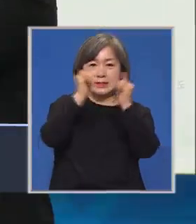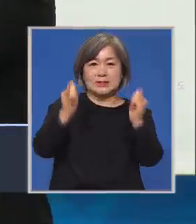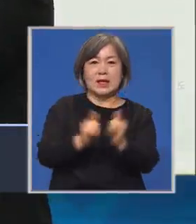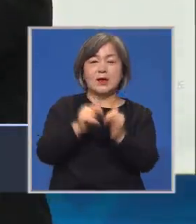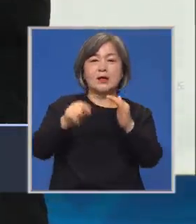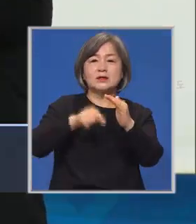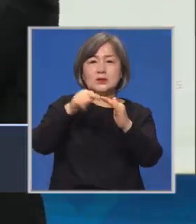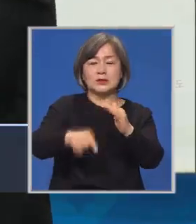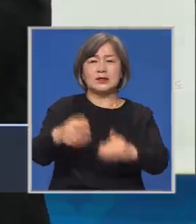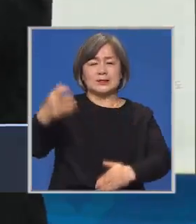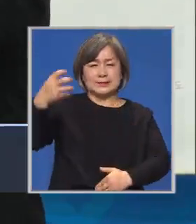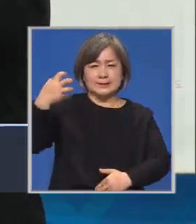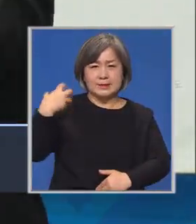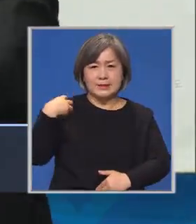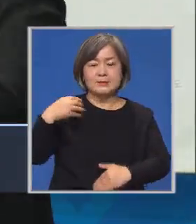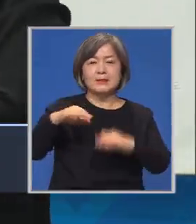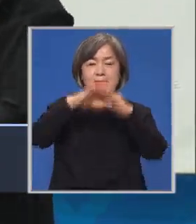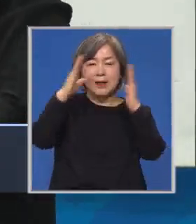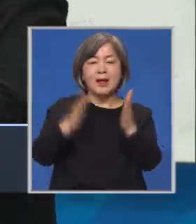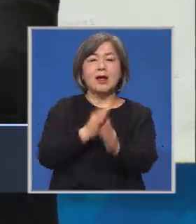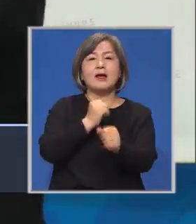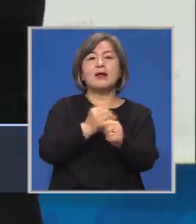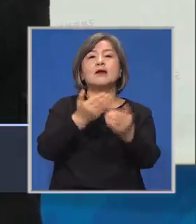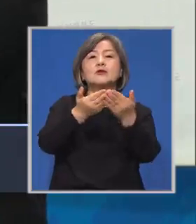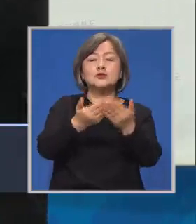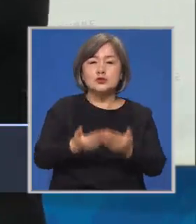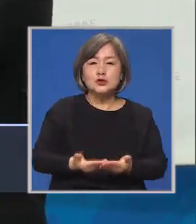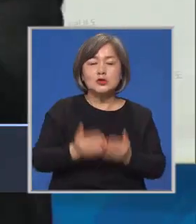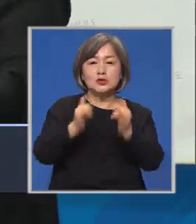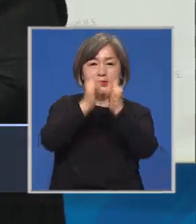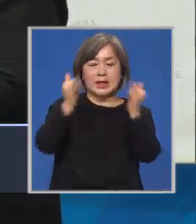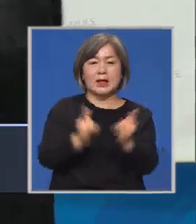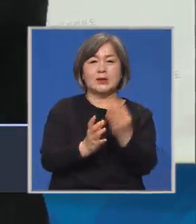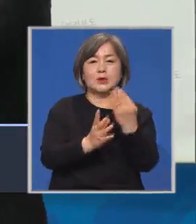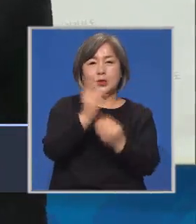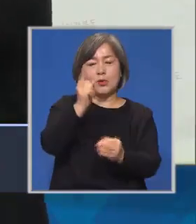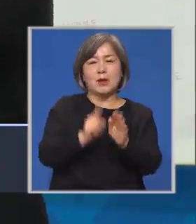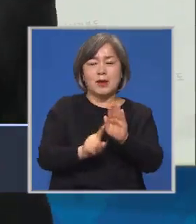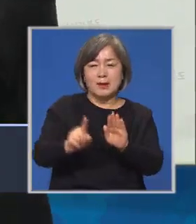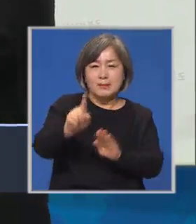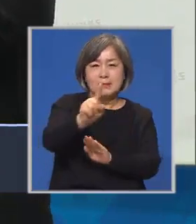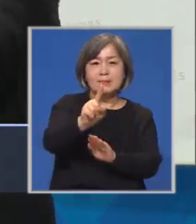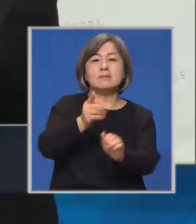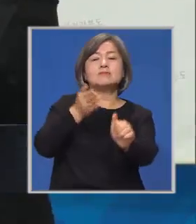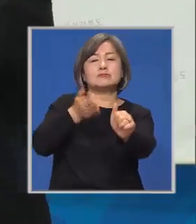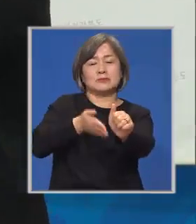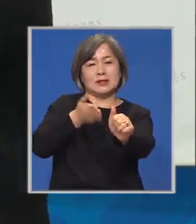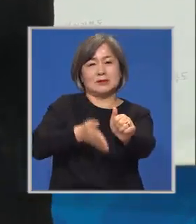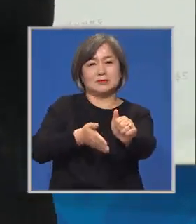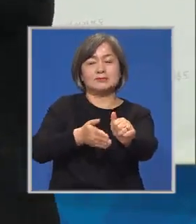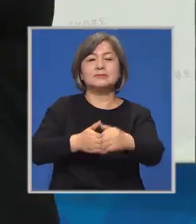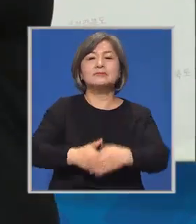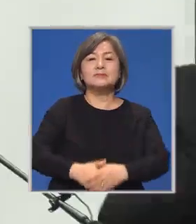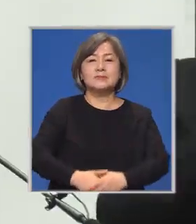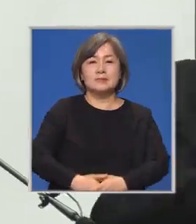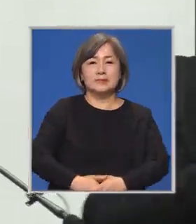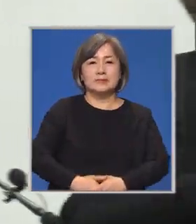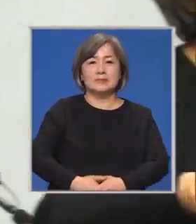사회 속에서 책임과 의무를 다해 주시고 사회 통합에 앞장서 주시기를